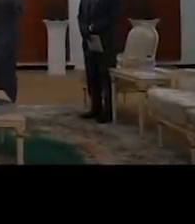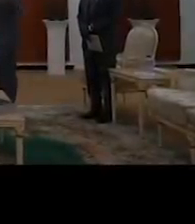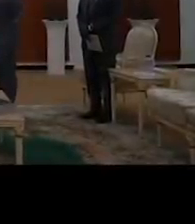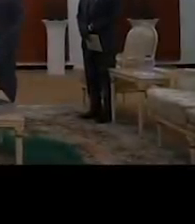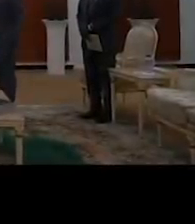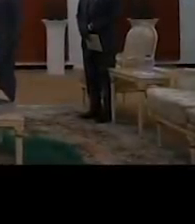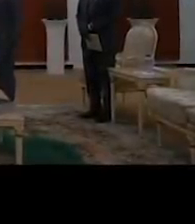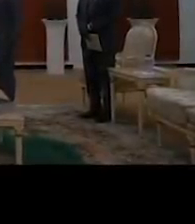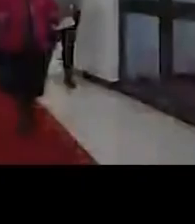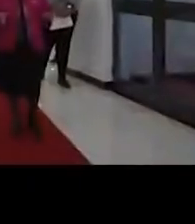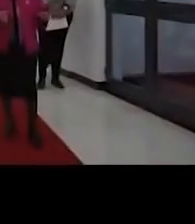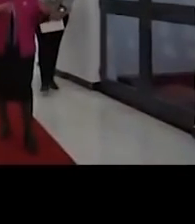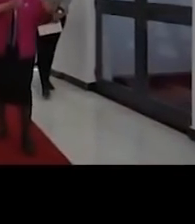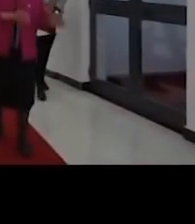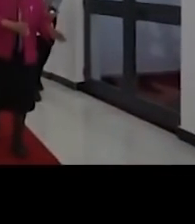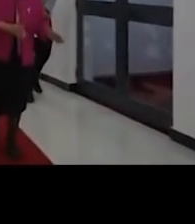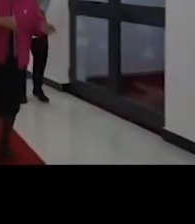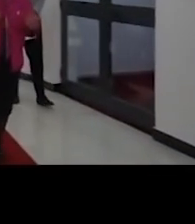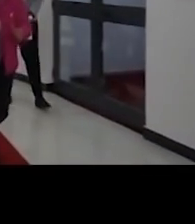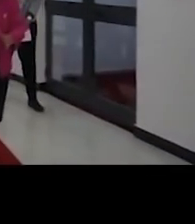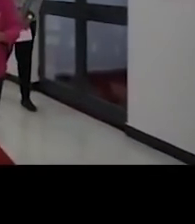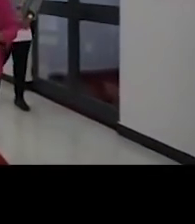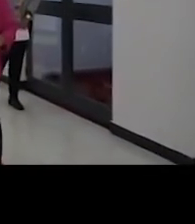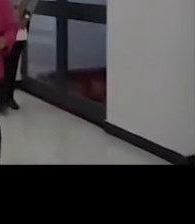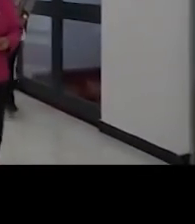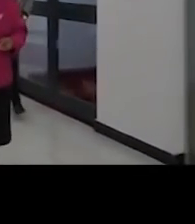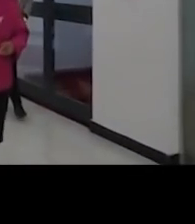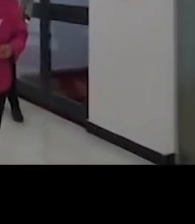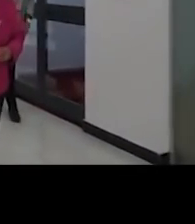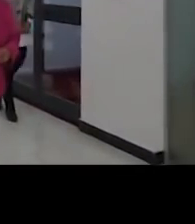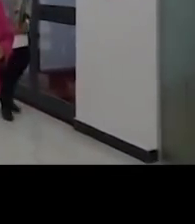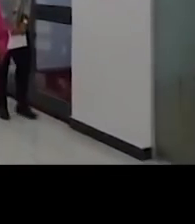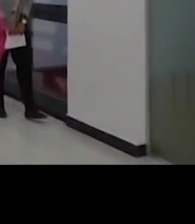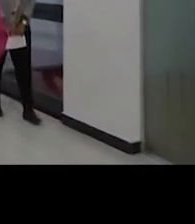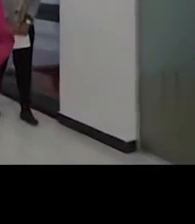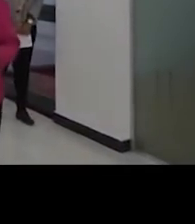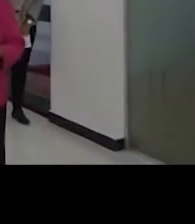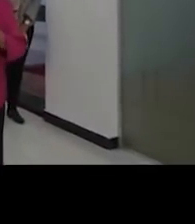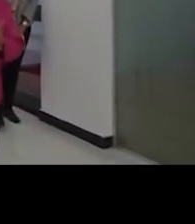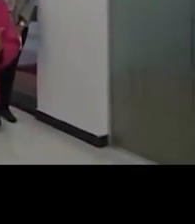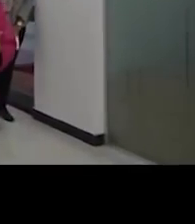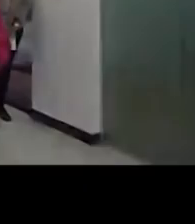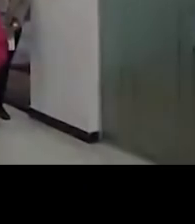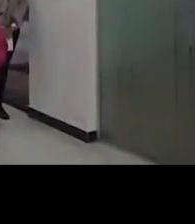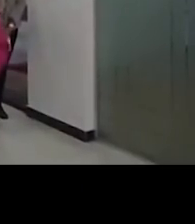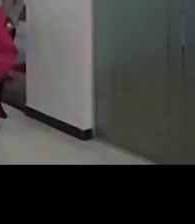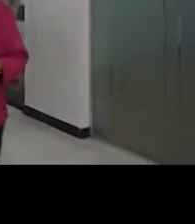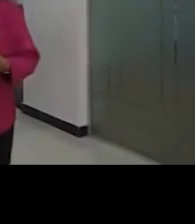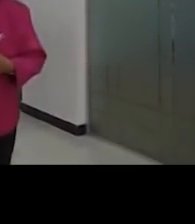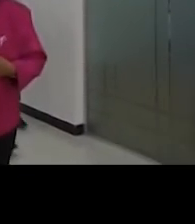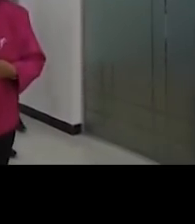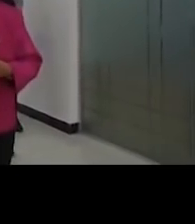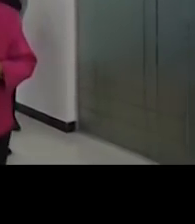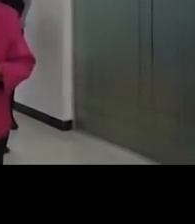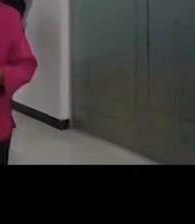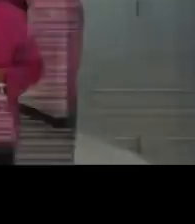du barrage de la renaissance éthiopienne n'ont pas manqué au menu de leurs échanges le chef de l'état président les essais de l'union africaine